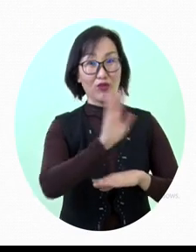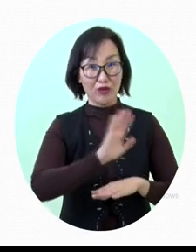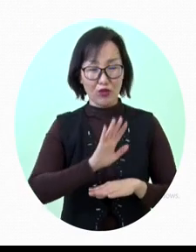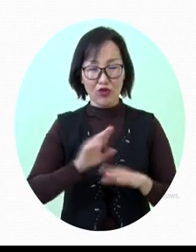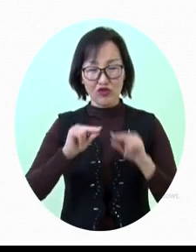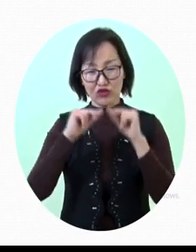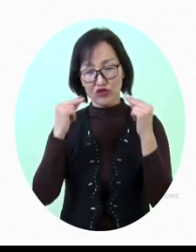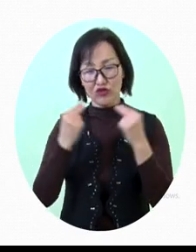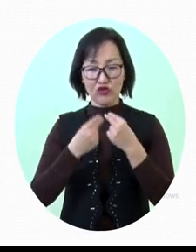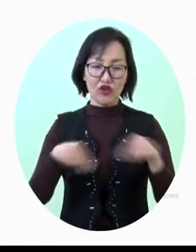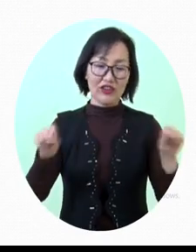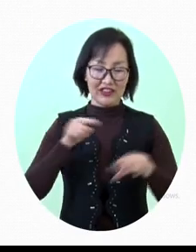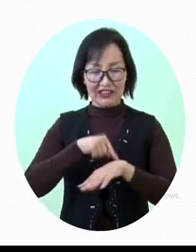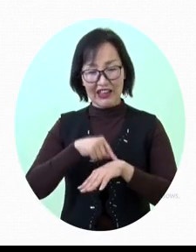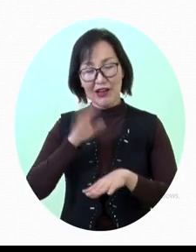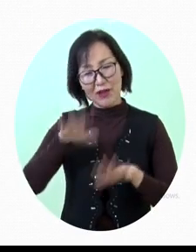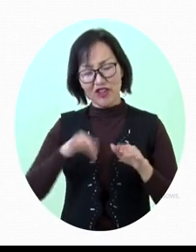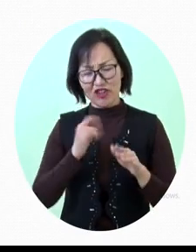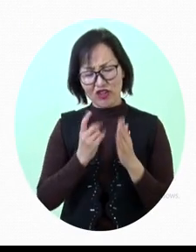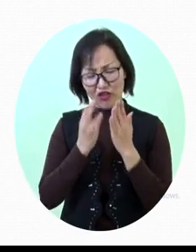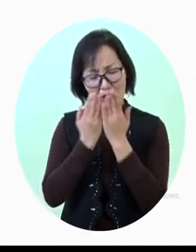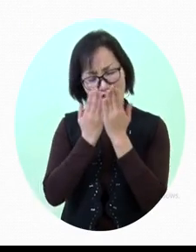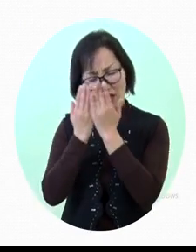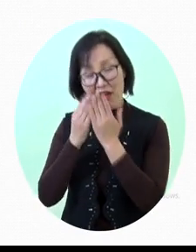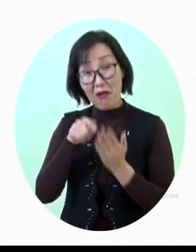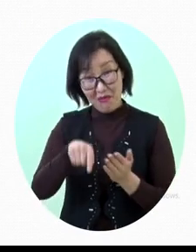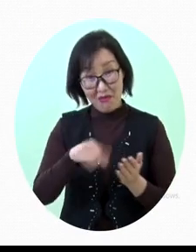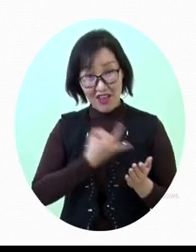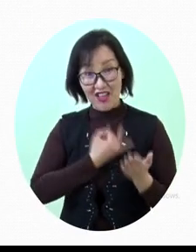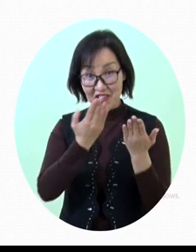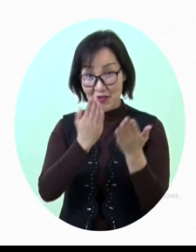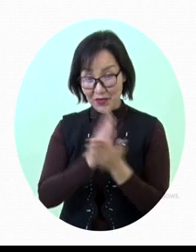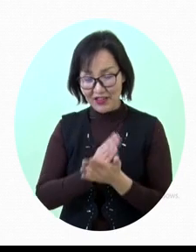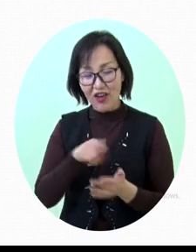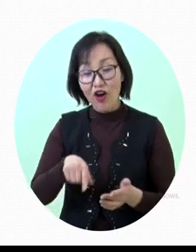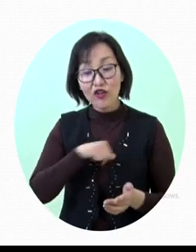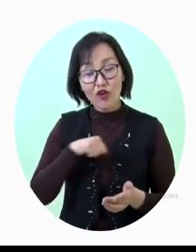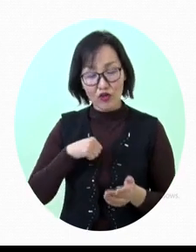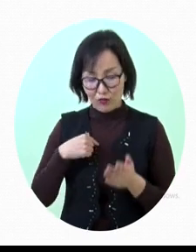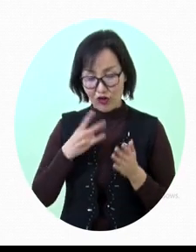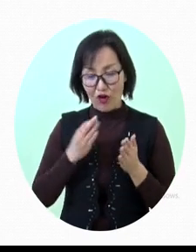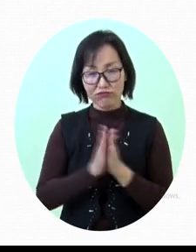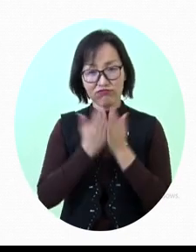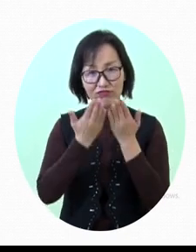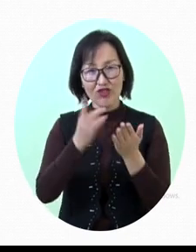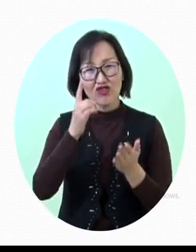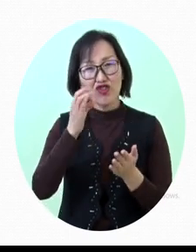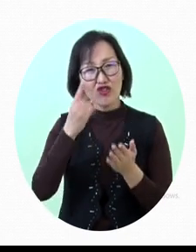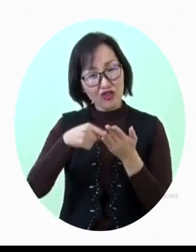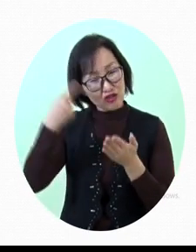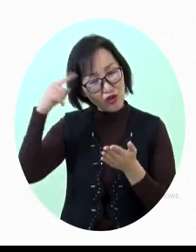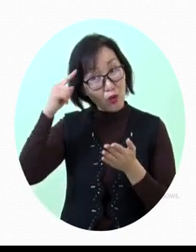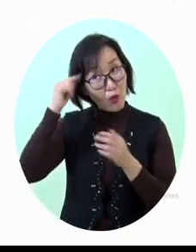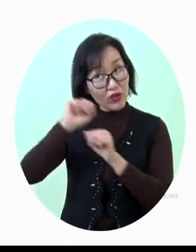гэртээ байгаа учраас чөлөө цагаараа маш их ном уншиж байгаа гэж багш нь бас итгэж байна. За багш нь та нарт зөвгнөл зохиолуудаас